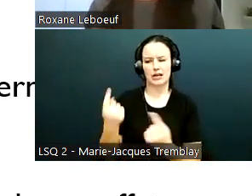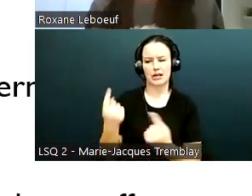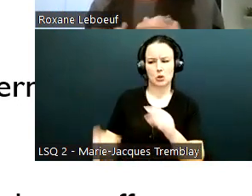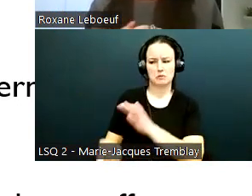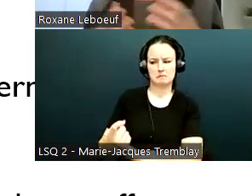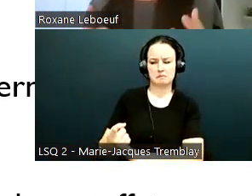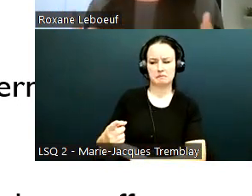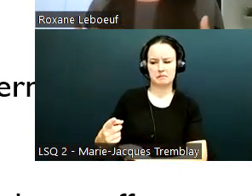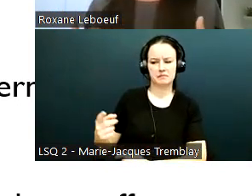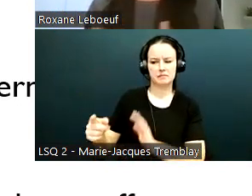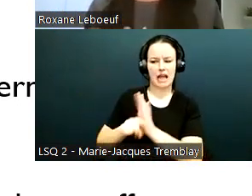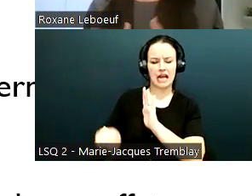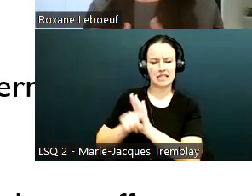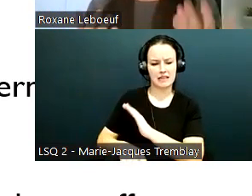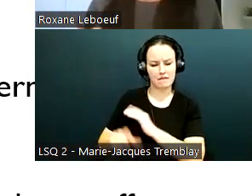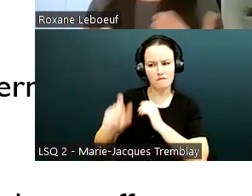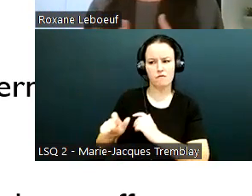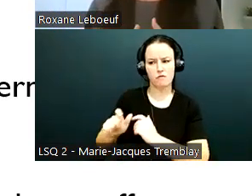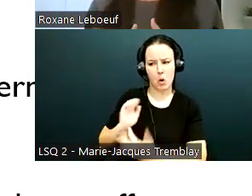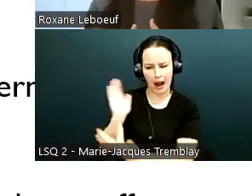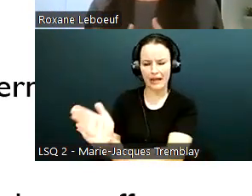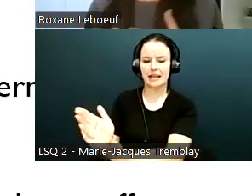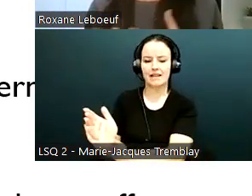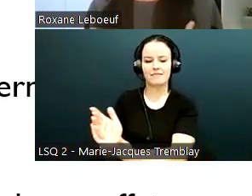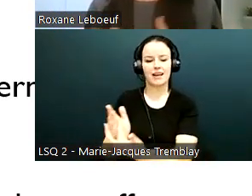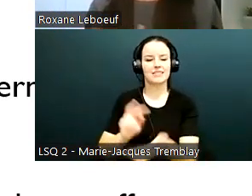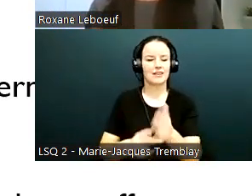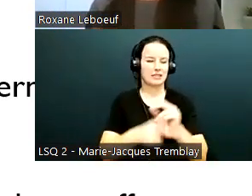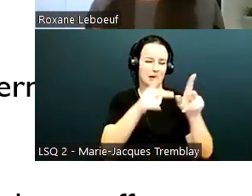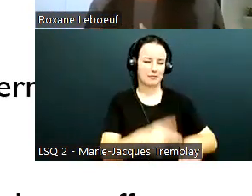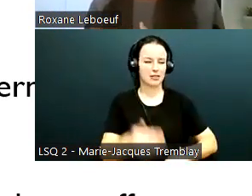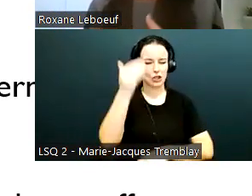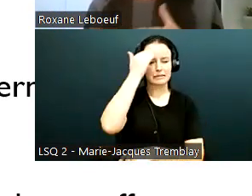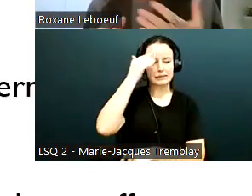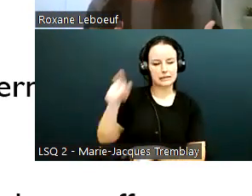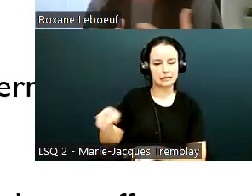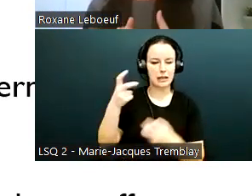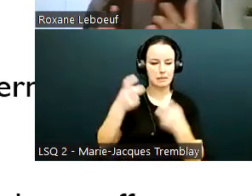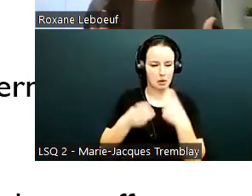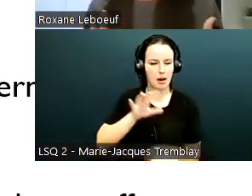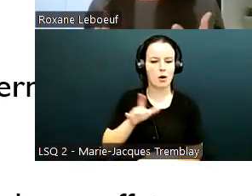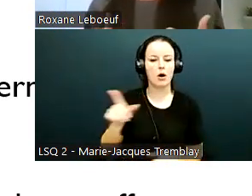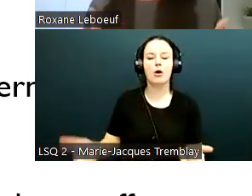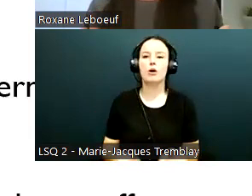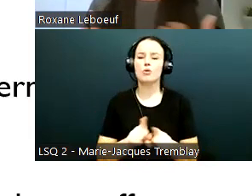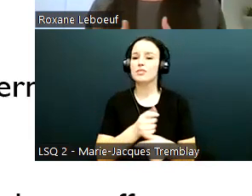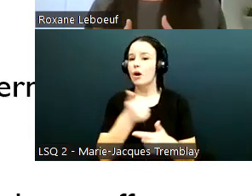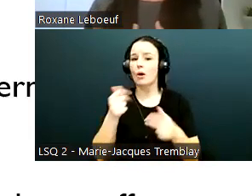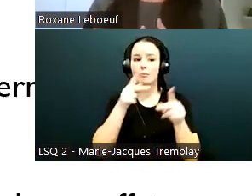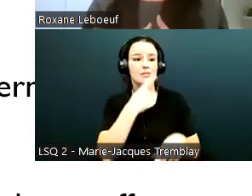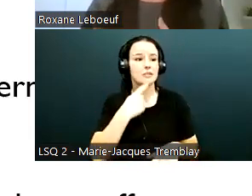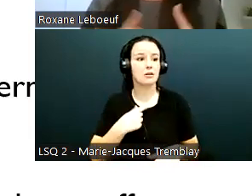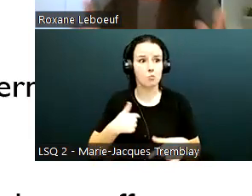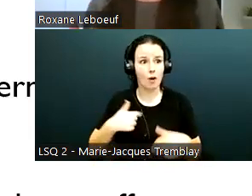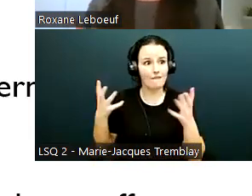pas, sur lequel il faut agir. Donc, on reconnaît l'importance du problème. D'autres nous disaient, ben moi, je veux agir parce que je veux